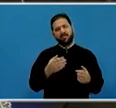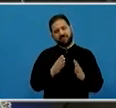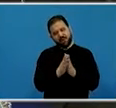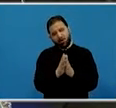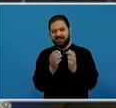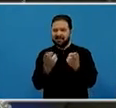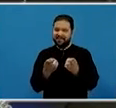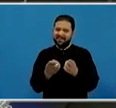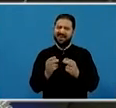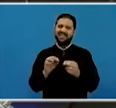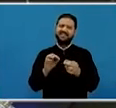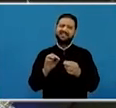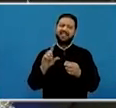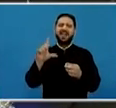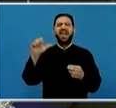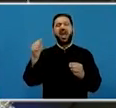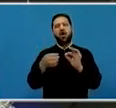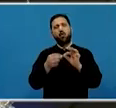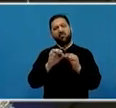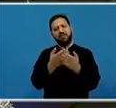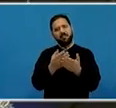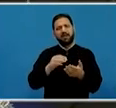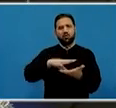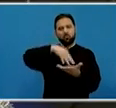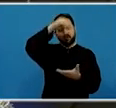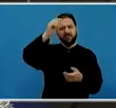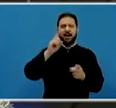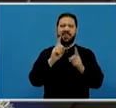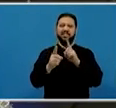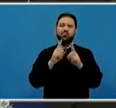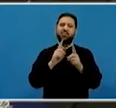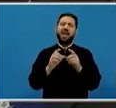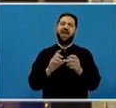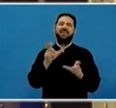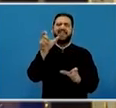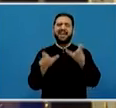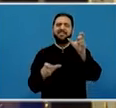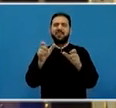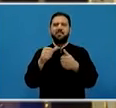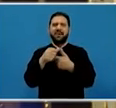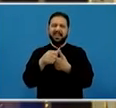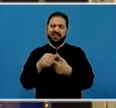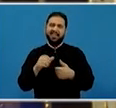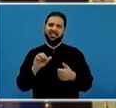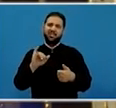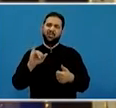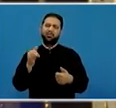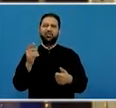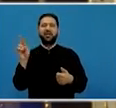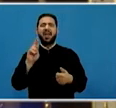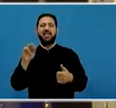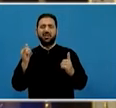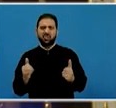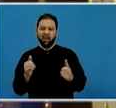mai veni la Cuvânt pentru Suflet pentru a vorbi despre prietenie și despre relația aceasta de sinceritate și nu